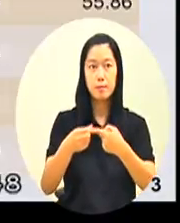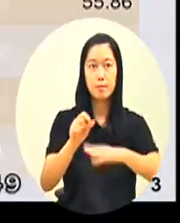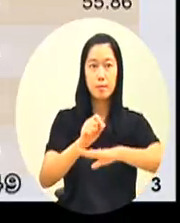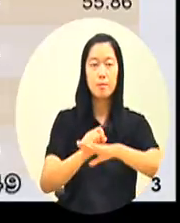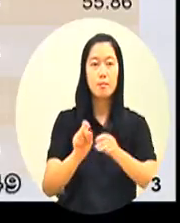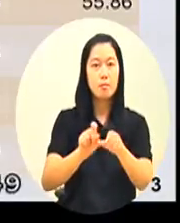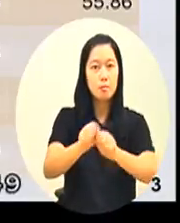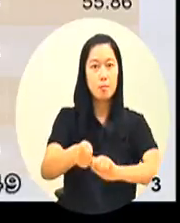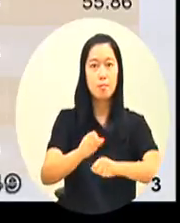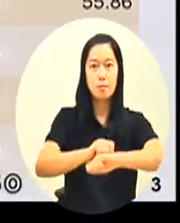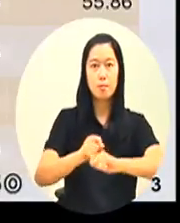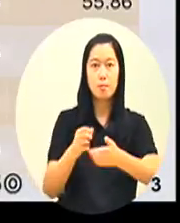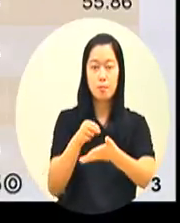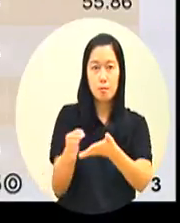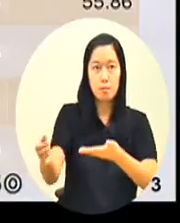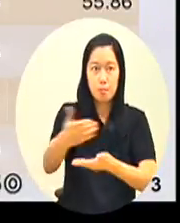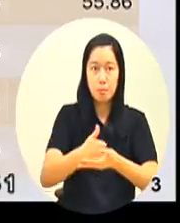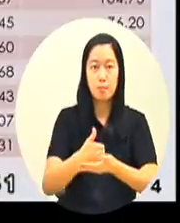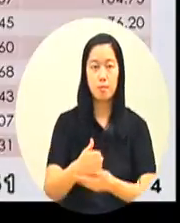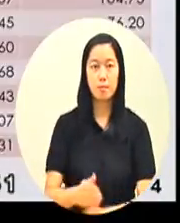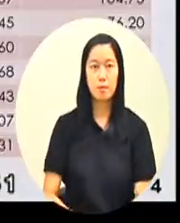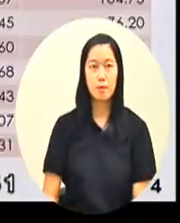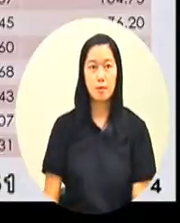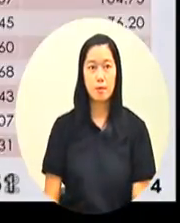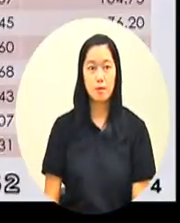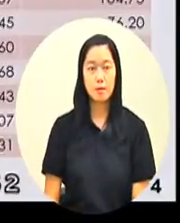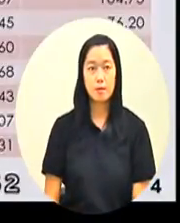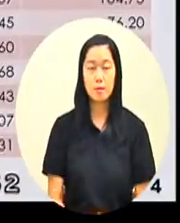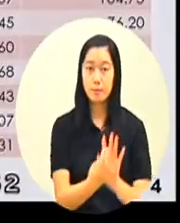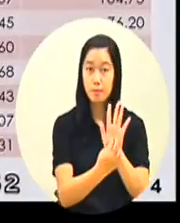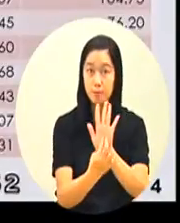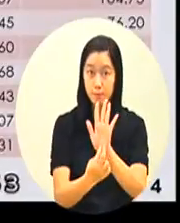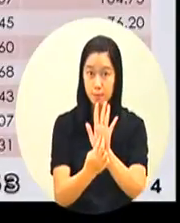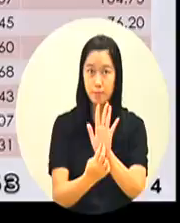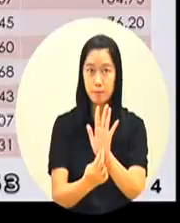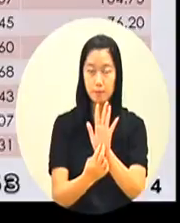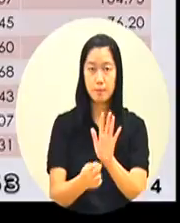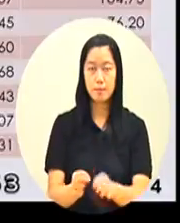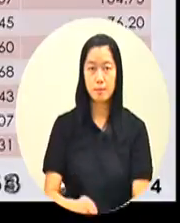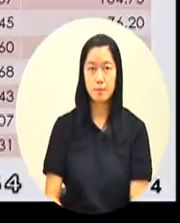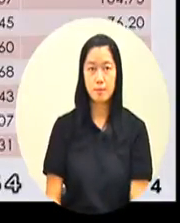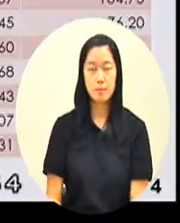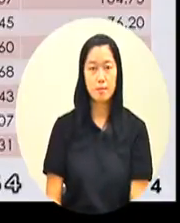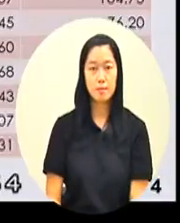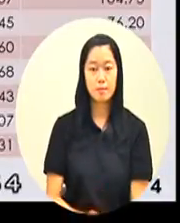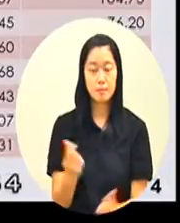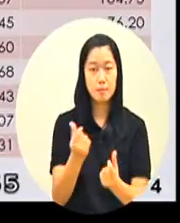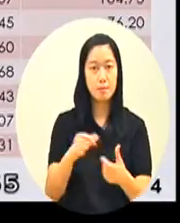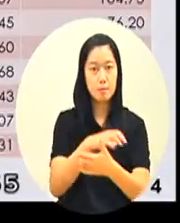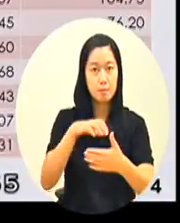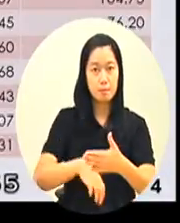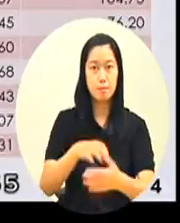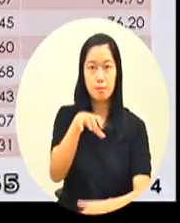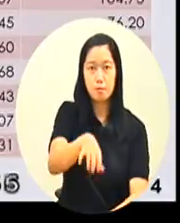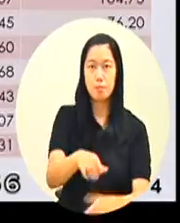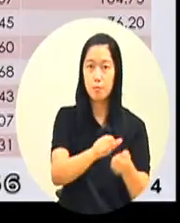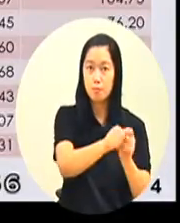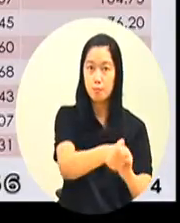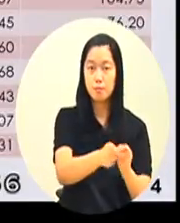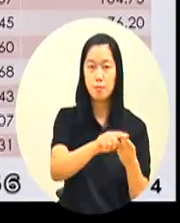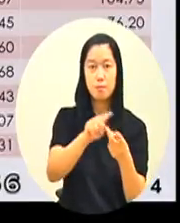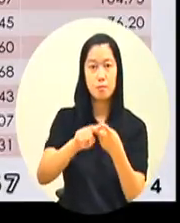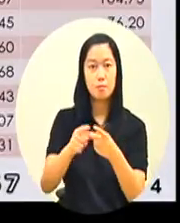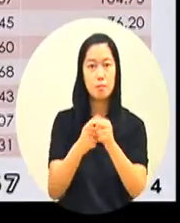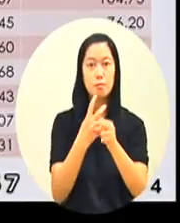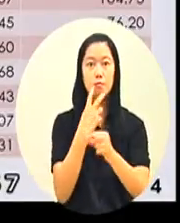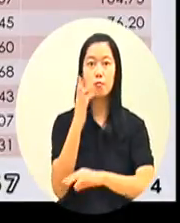入，下一页。税客收入税客收入包括我们地方税跟中央